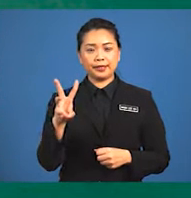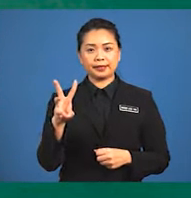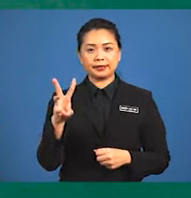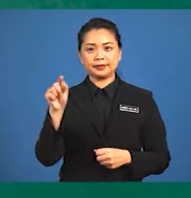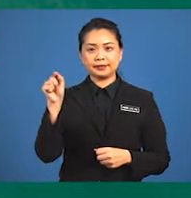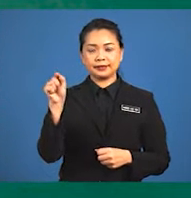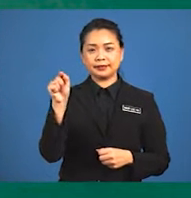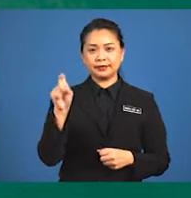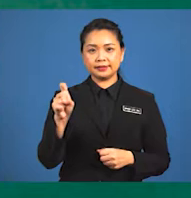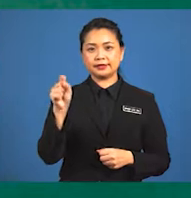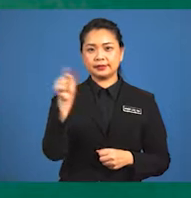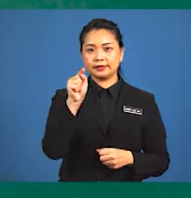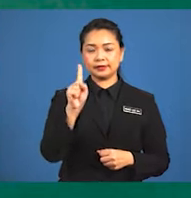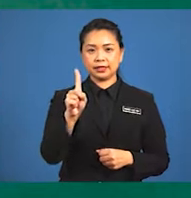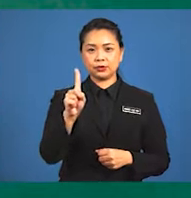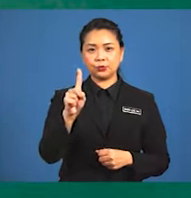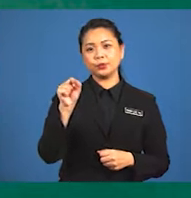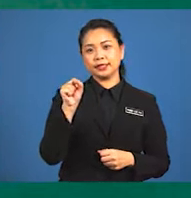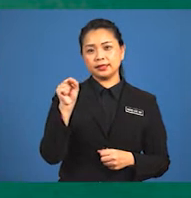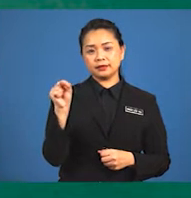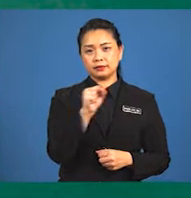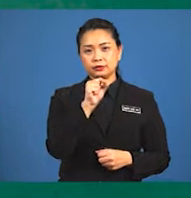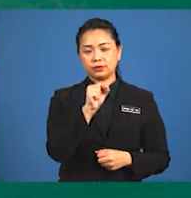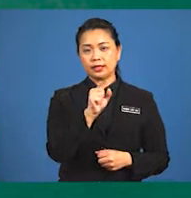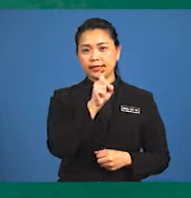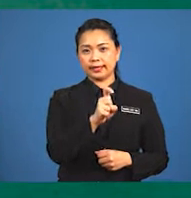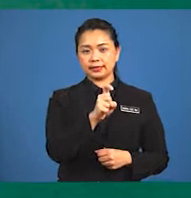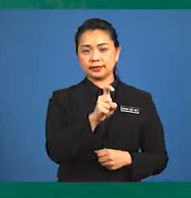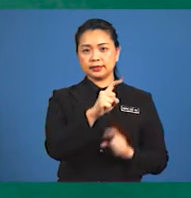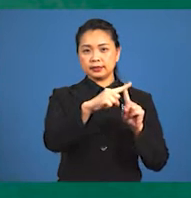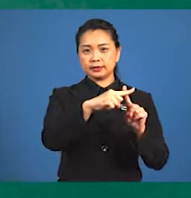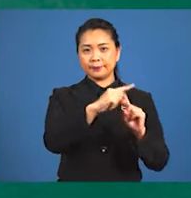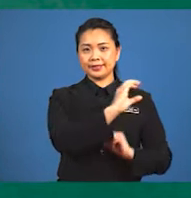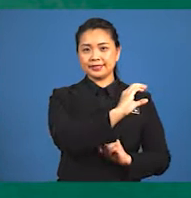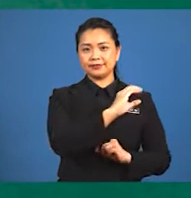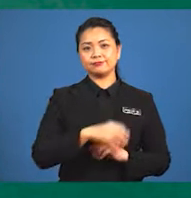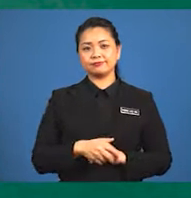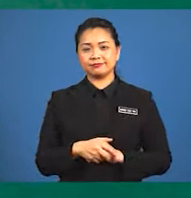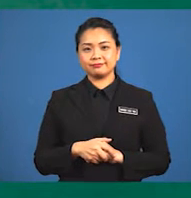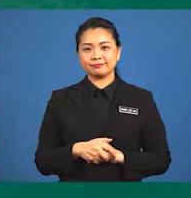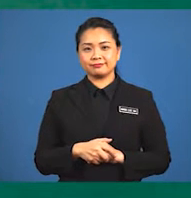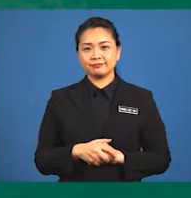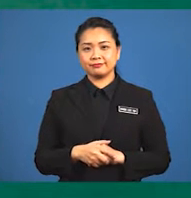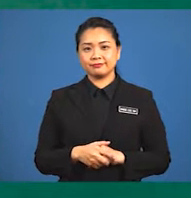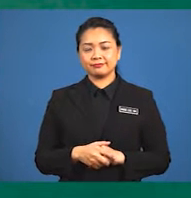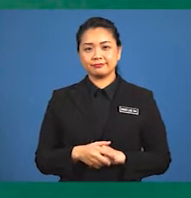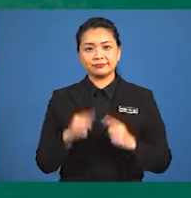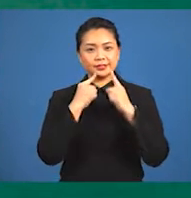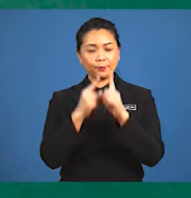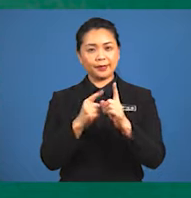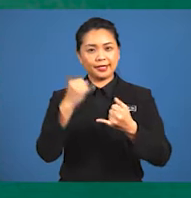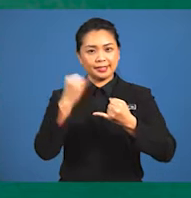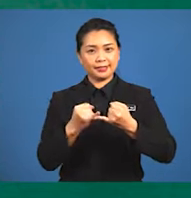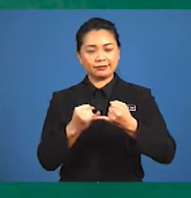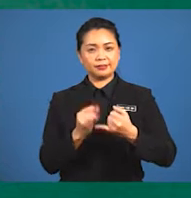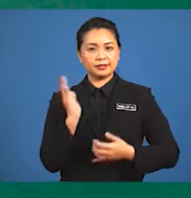16 x kuasa negatif 1 tolak x tambah c.